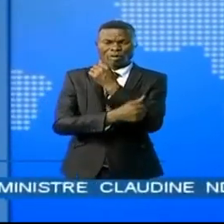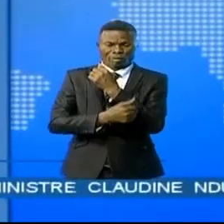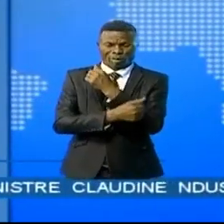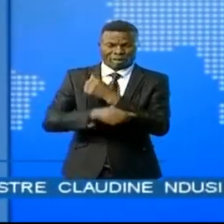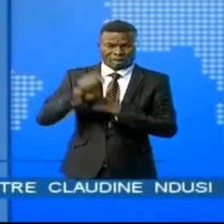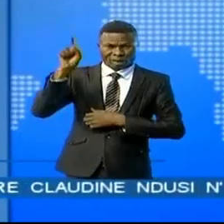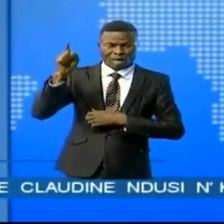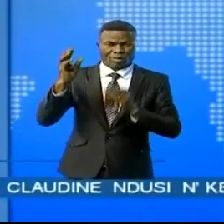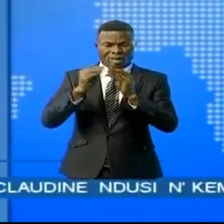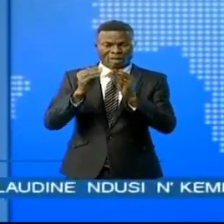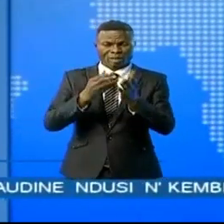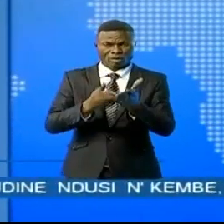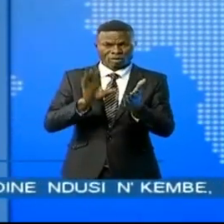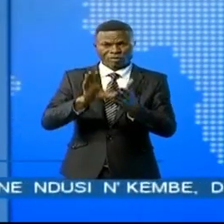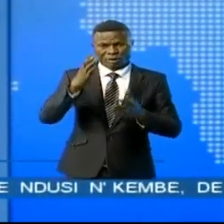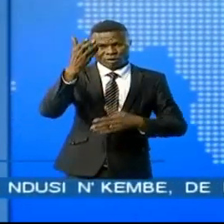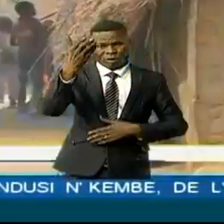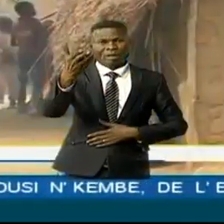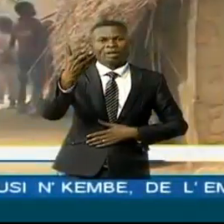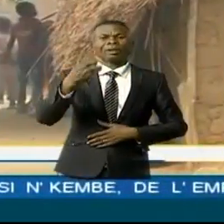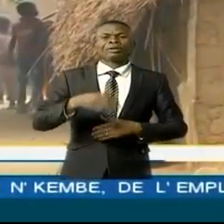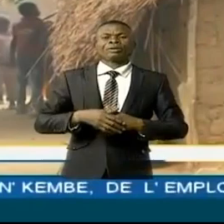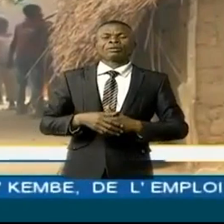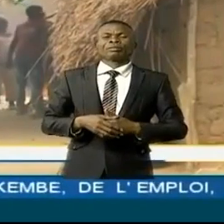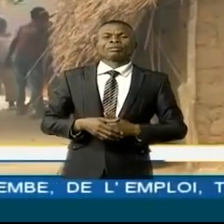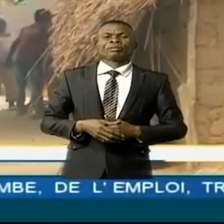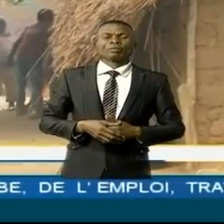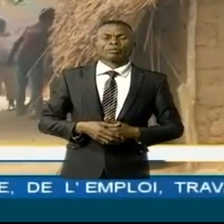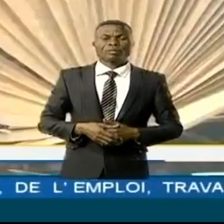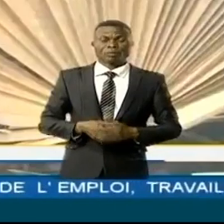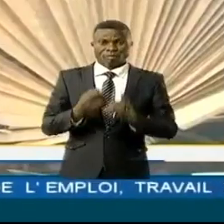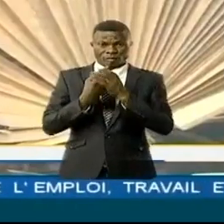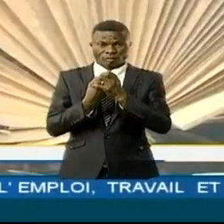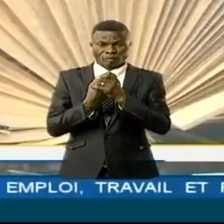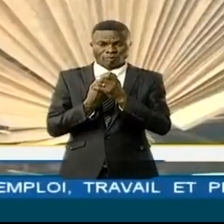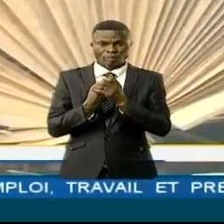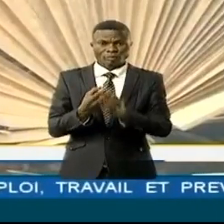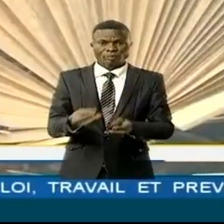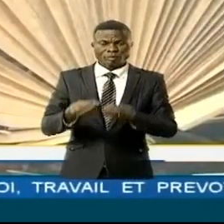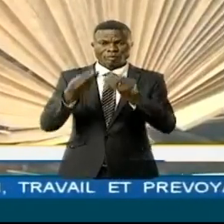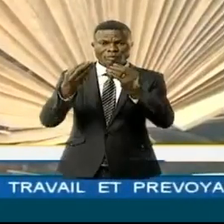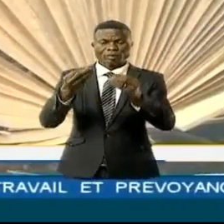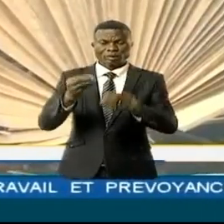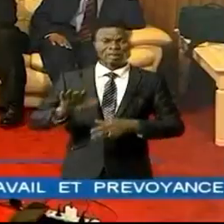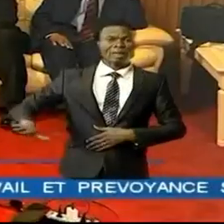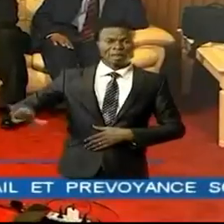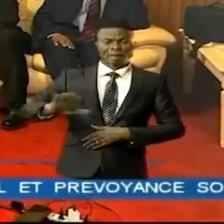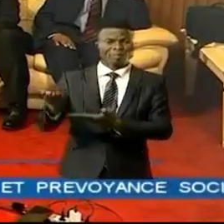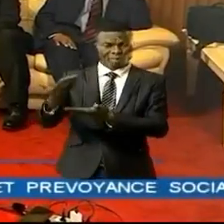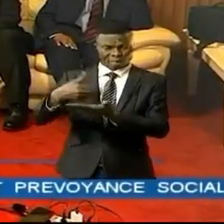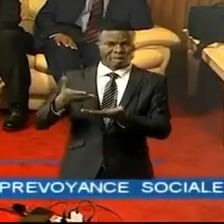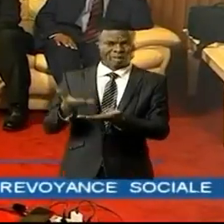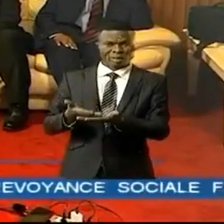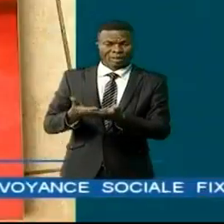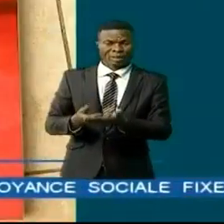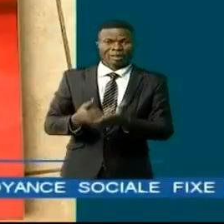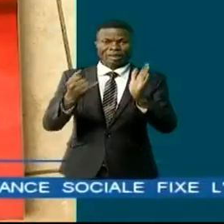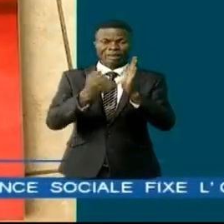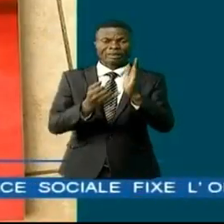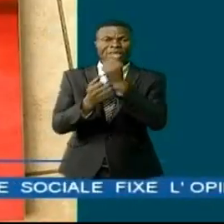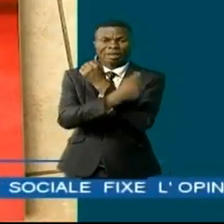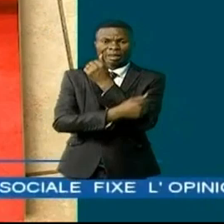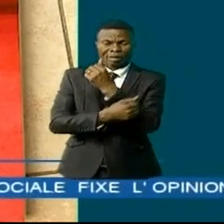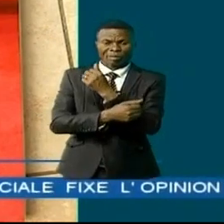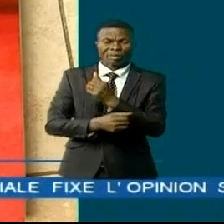du Congo à ses assises. Reportage. Vont bientôt retourner dans leur pays d'origine. 6 pays d'Afrique qui